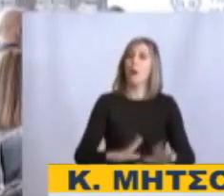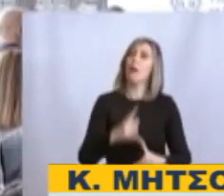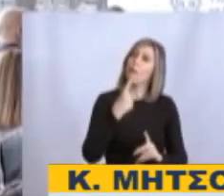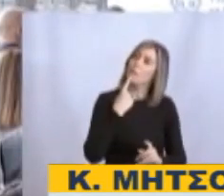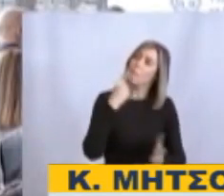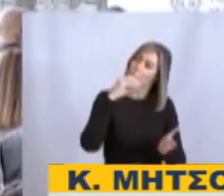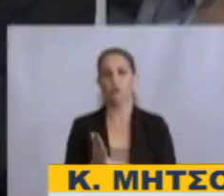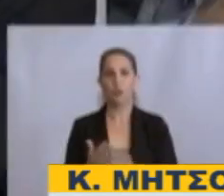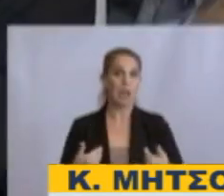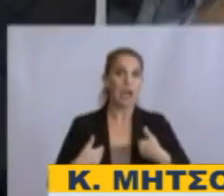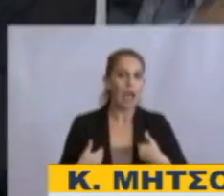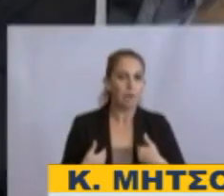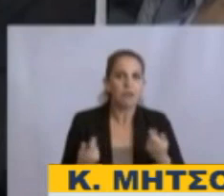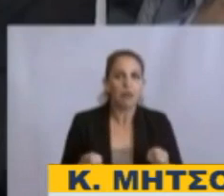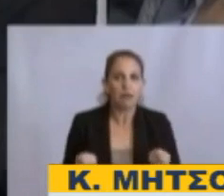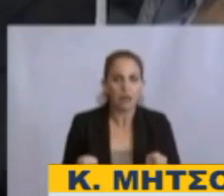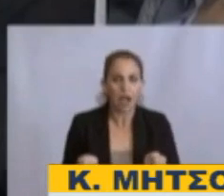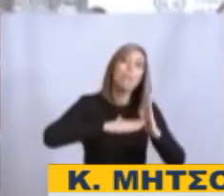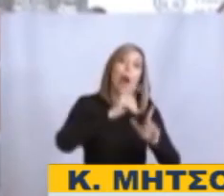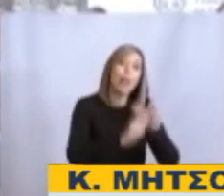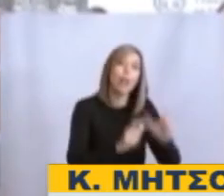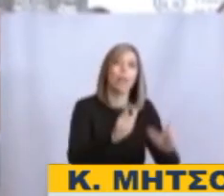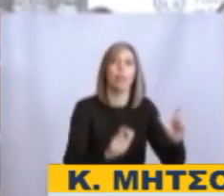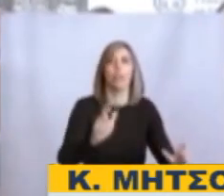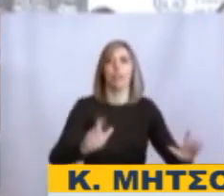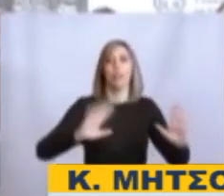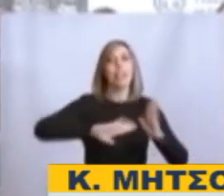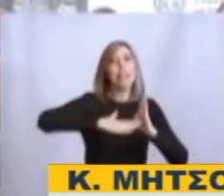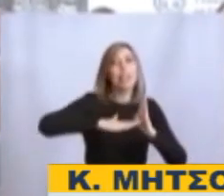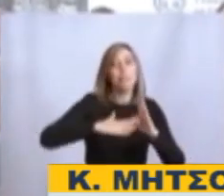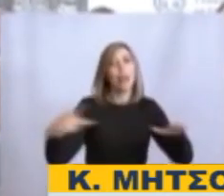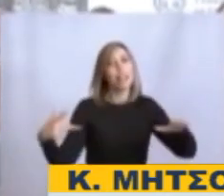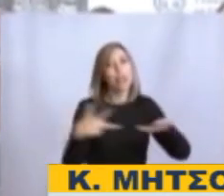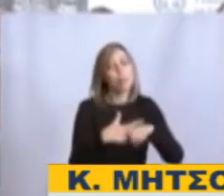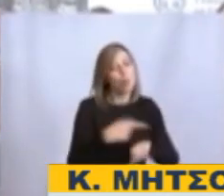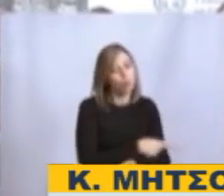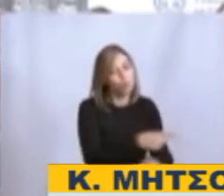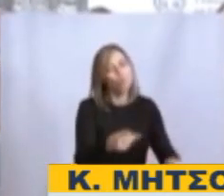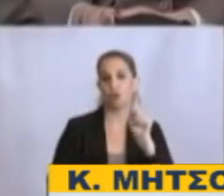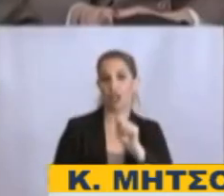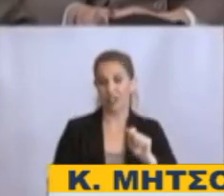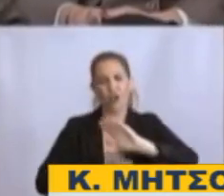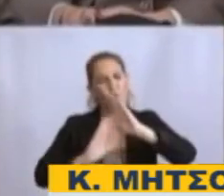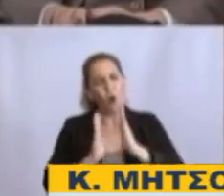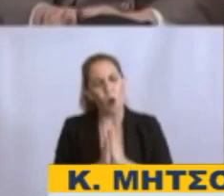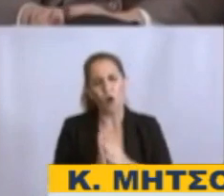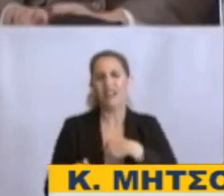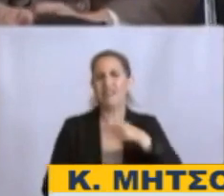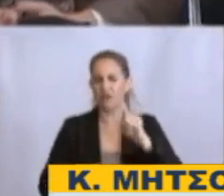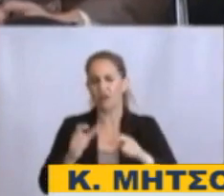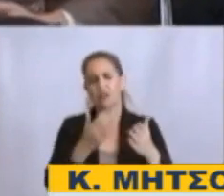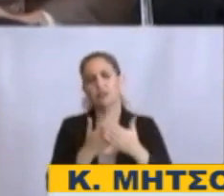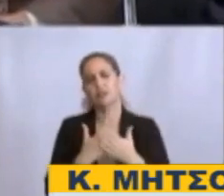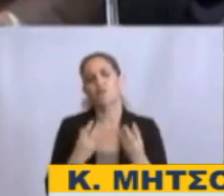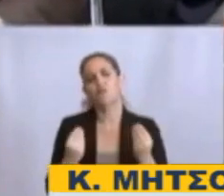Μητσοτάκης, τονίζοντας ότι το τεράστιο πρόβλημα των εκκρεμών συντάξεων δεν έχει ιδεολογικό πρόσημο, αλλά αποτελεί